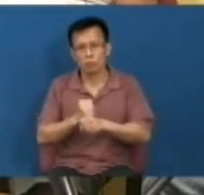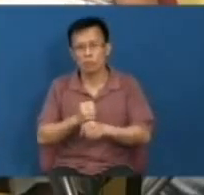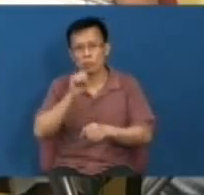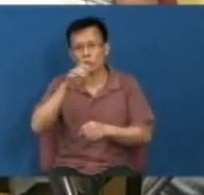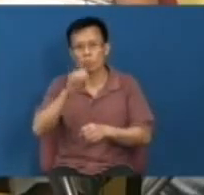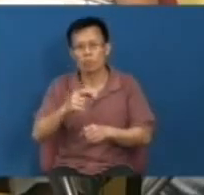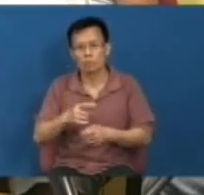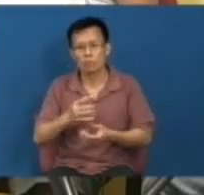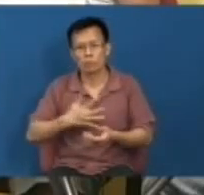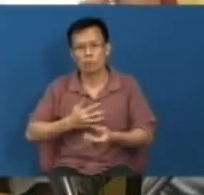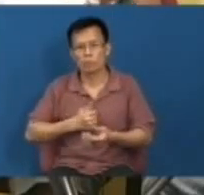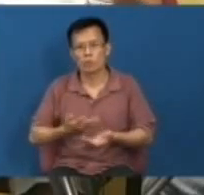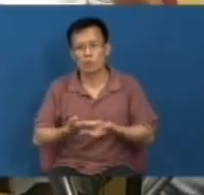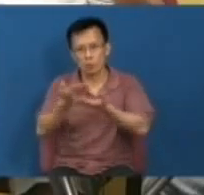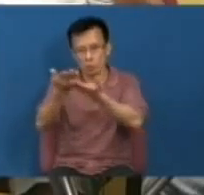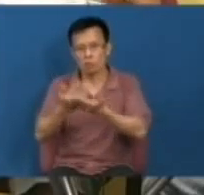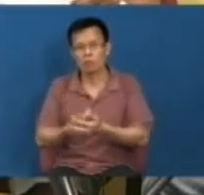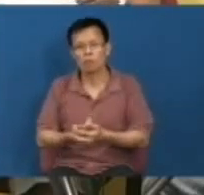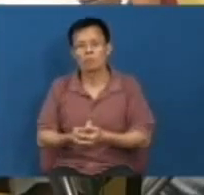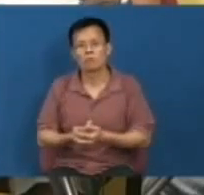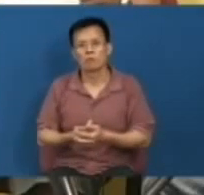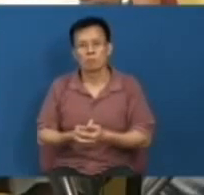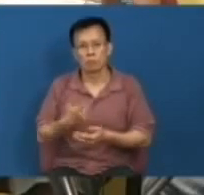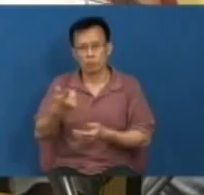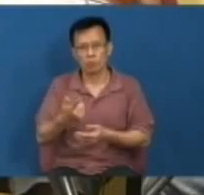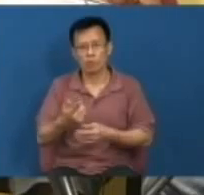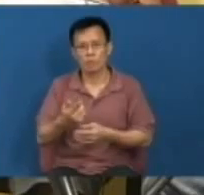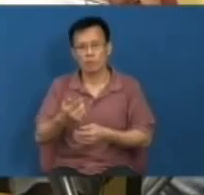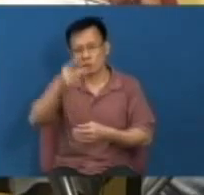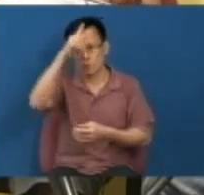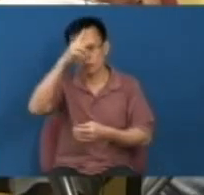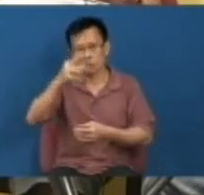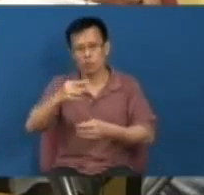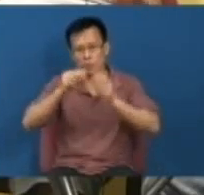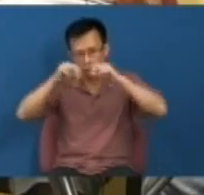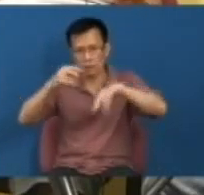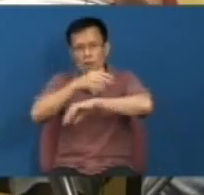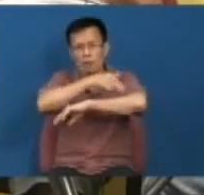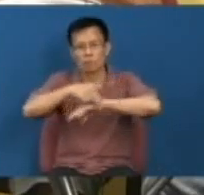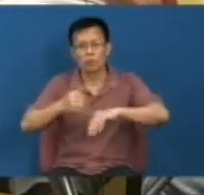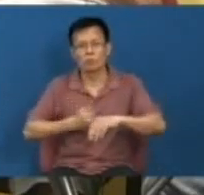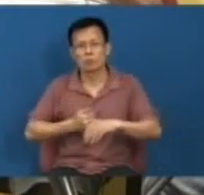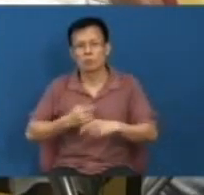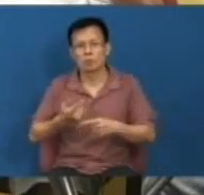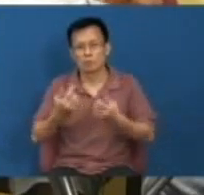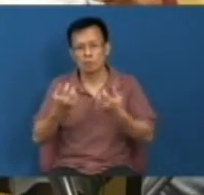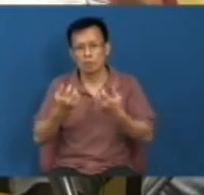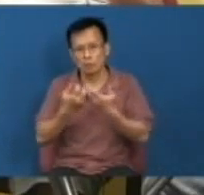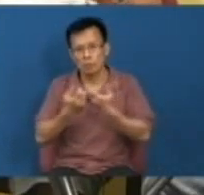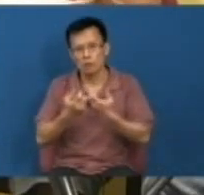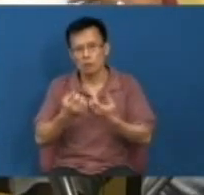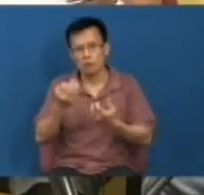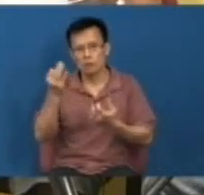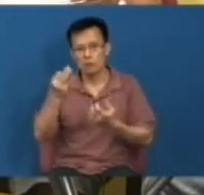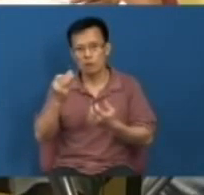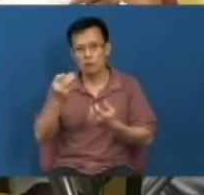備交俾佢噶啦。 系。 咁佢哋嘅測量師咧就評估我哋嘅樓咧係6,700元一尺。 系。 我哋而家